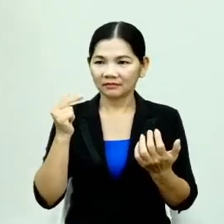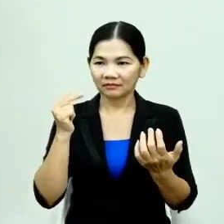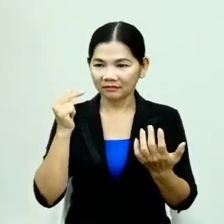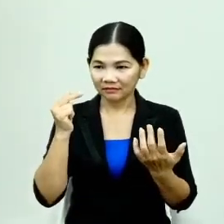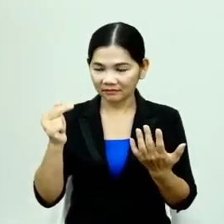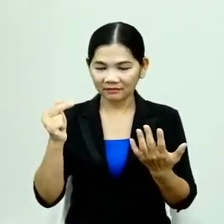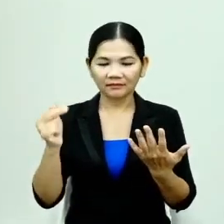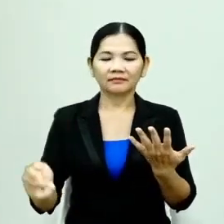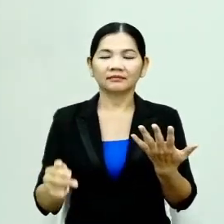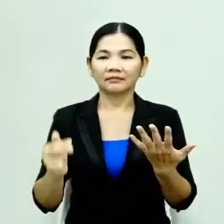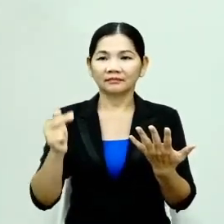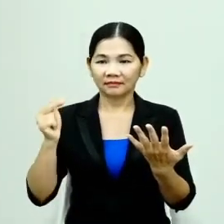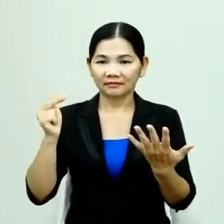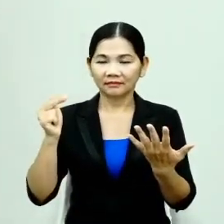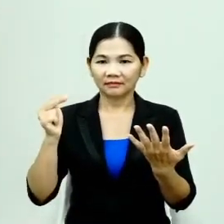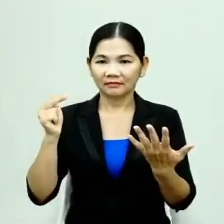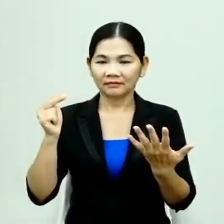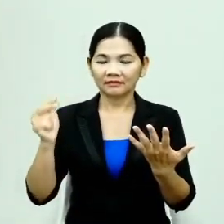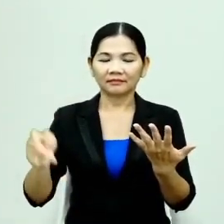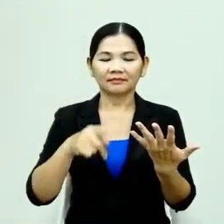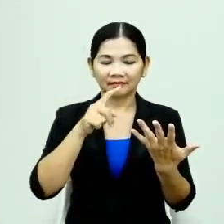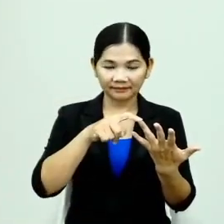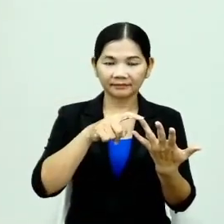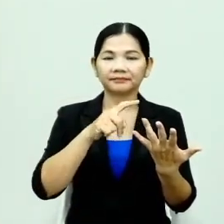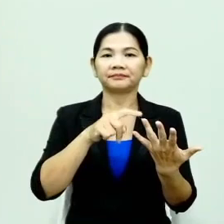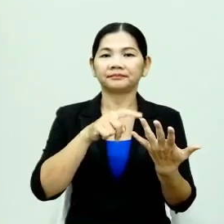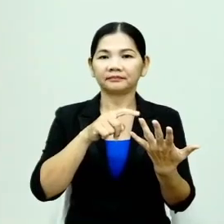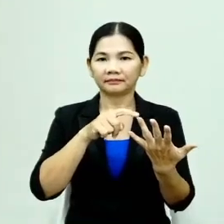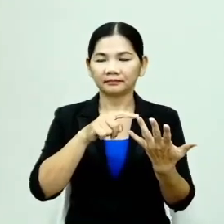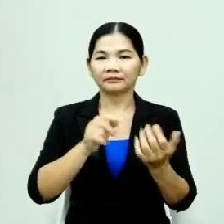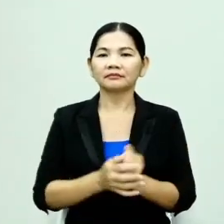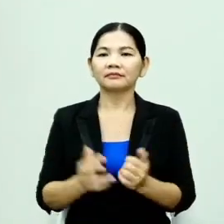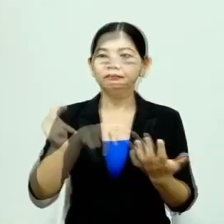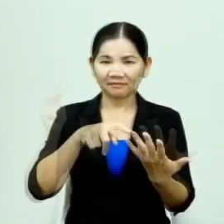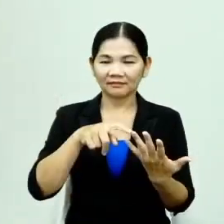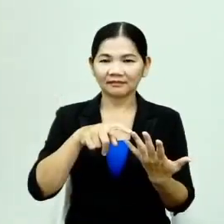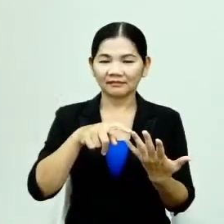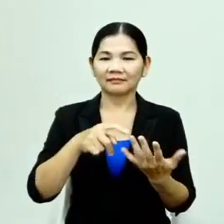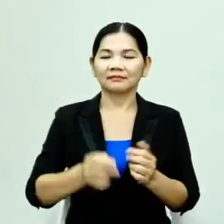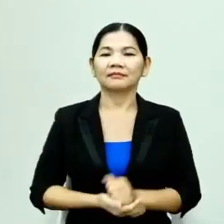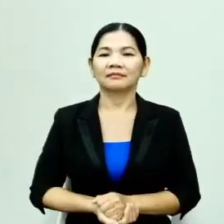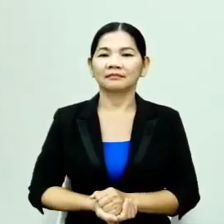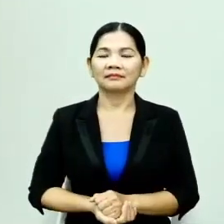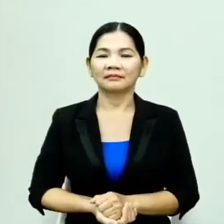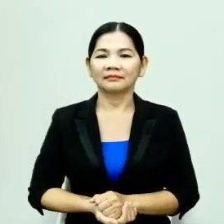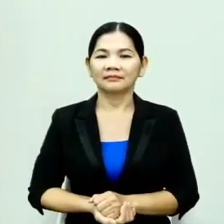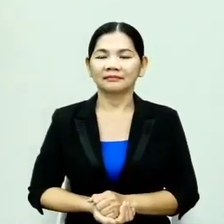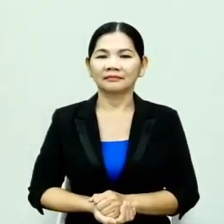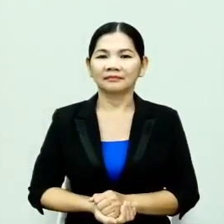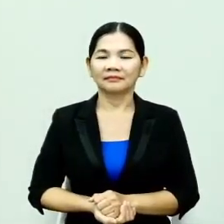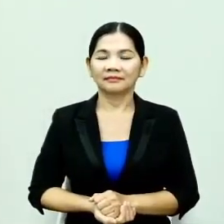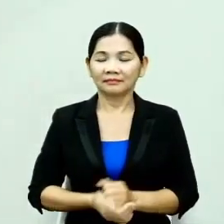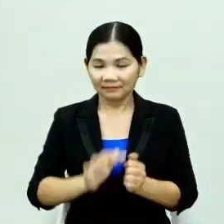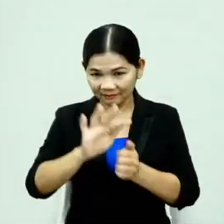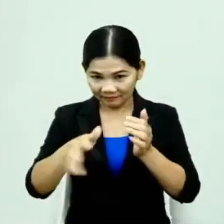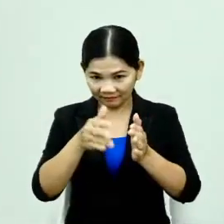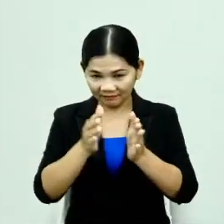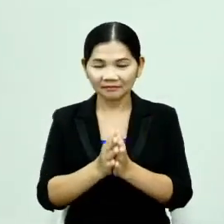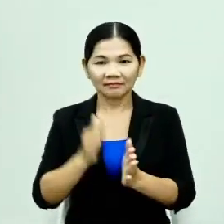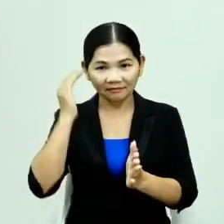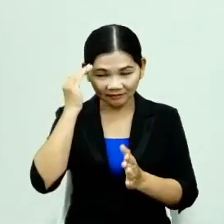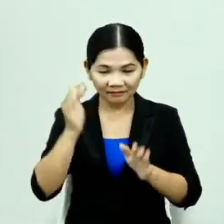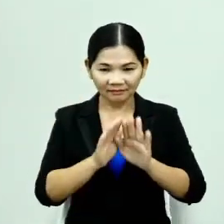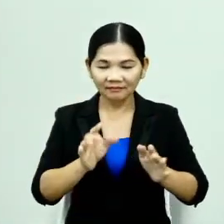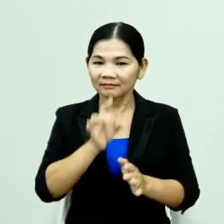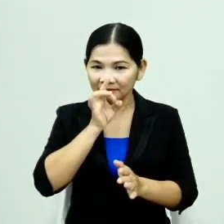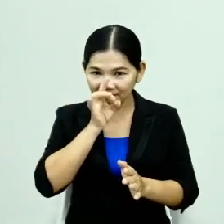đó hay nâng sải kê con nế cha nâng sải ai cha con sẵn khâm tha con tiếng ác